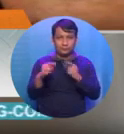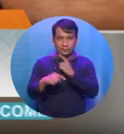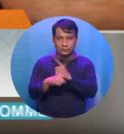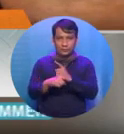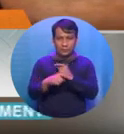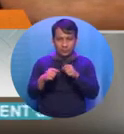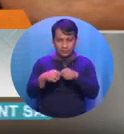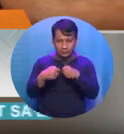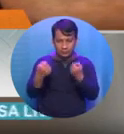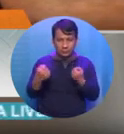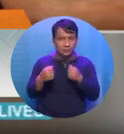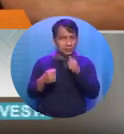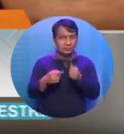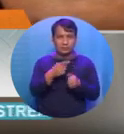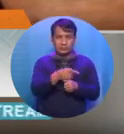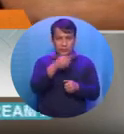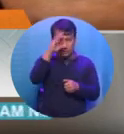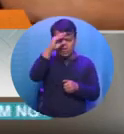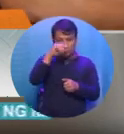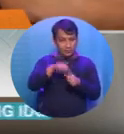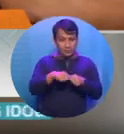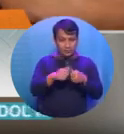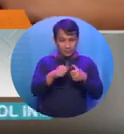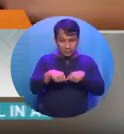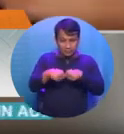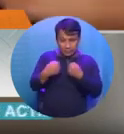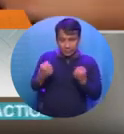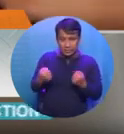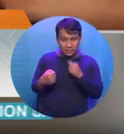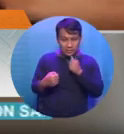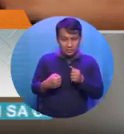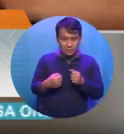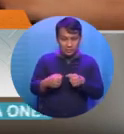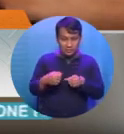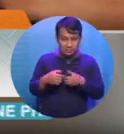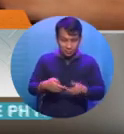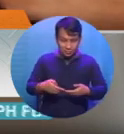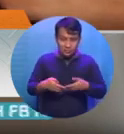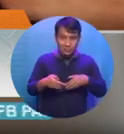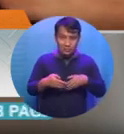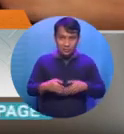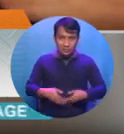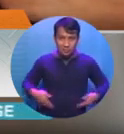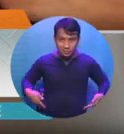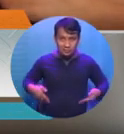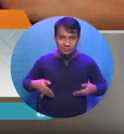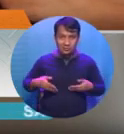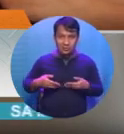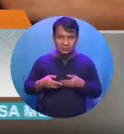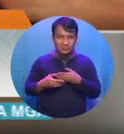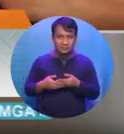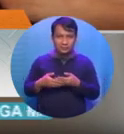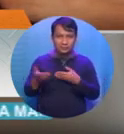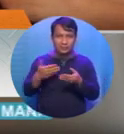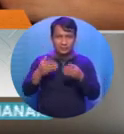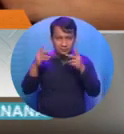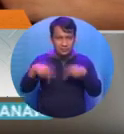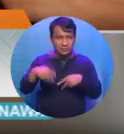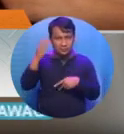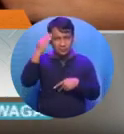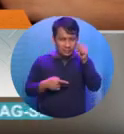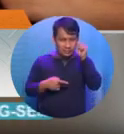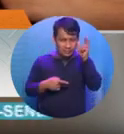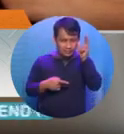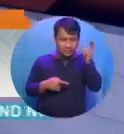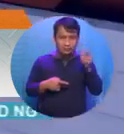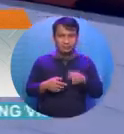inyong paghiwalay. Baka hindi siya makamove on dahil yung shorts na binili niya para sa'yo, eh gusto niya mabawi. Alam mo naman, may mga ganong klaseng tao. Hindi ko lang alam, baka ito